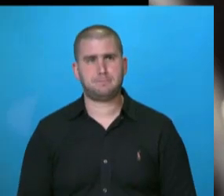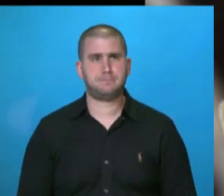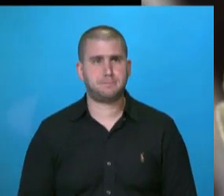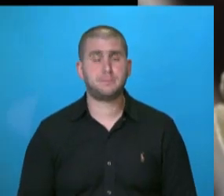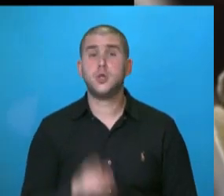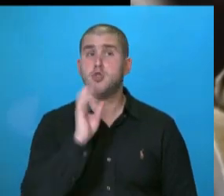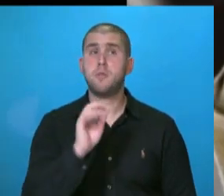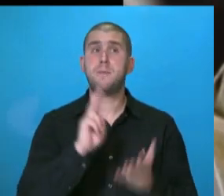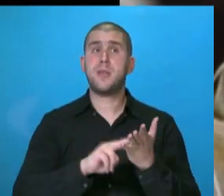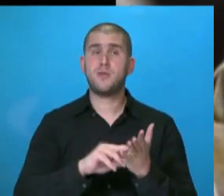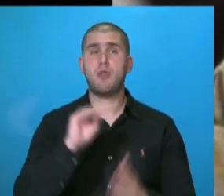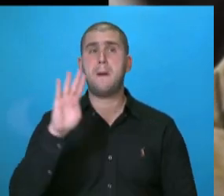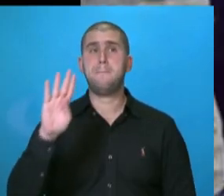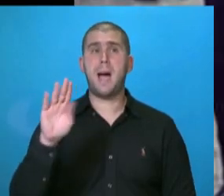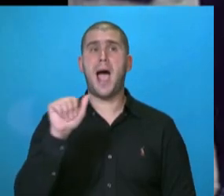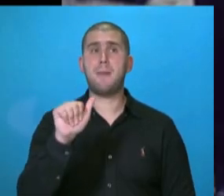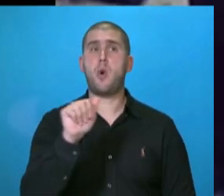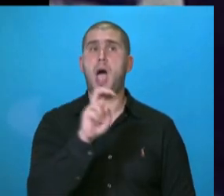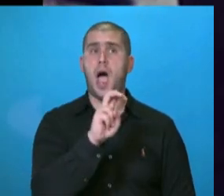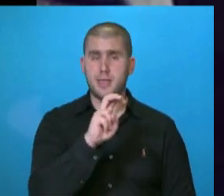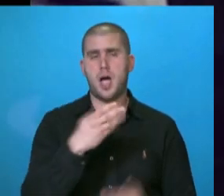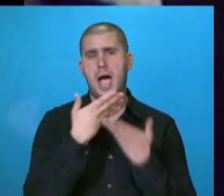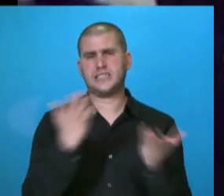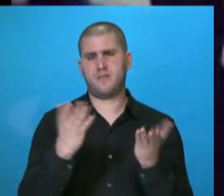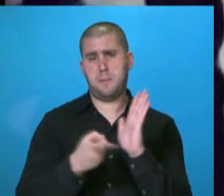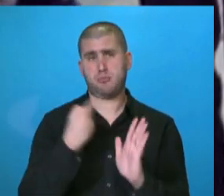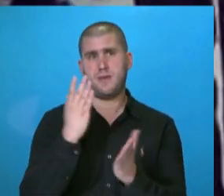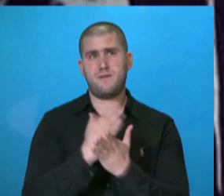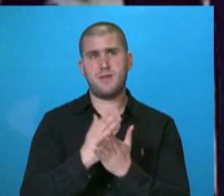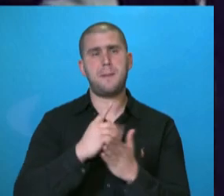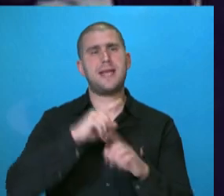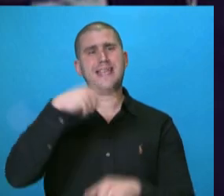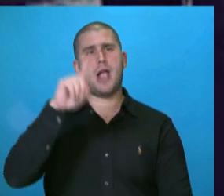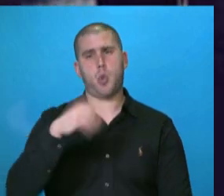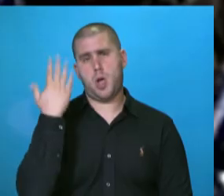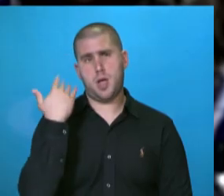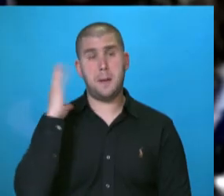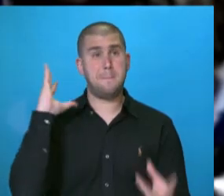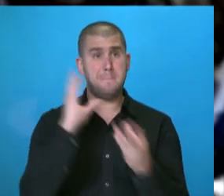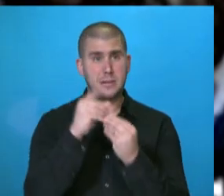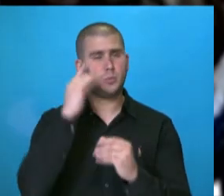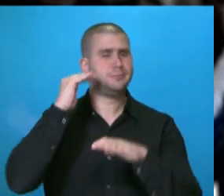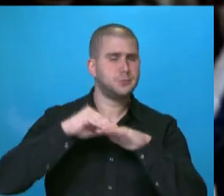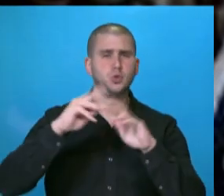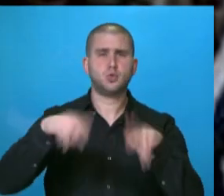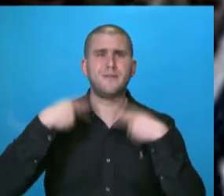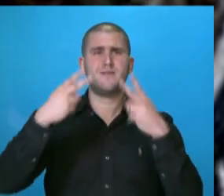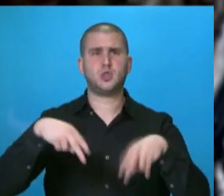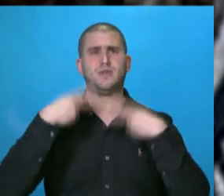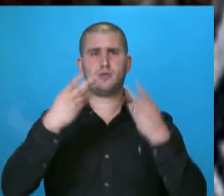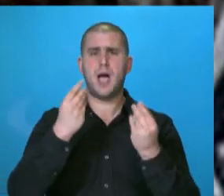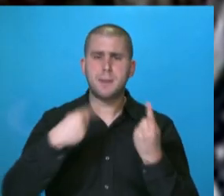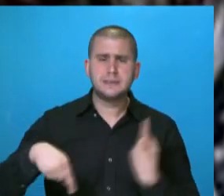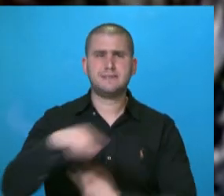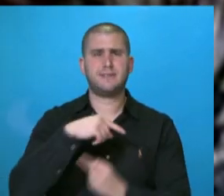את שמו ותמונתו של בהא אבו אל-עטא חשפנו כאן לראשונה כבר בחודש ינואר, מאז הוא מוזכר שוב ושוב בסבבים שונים